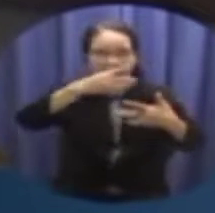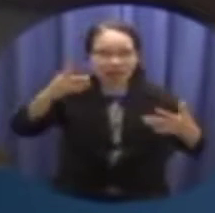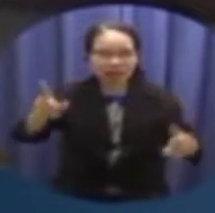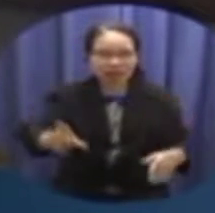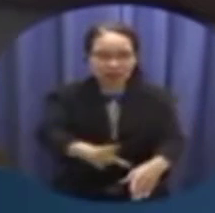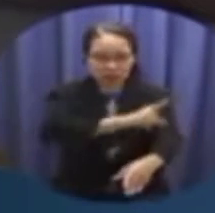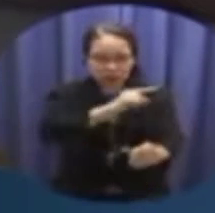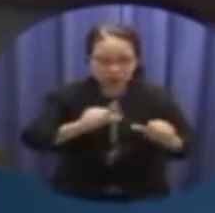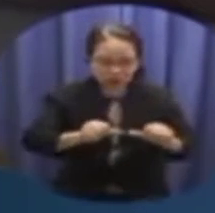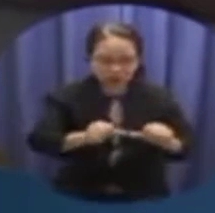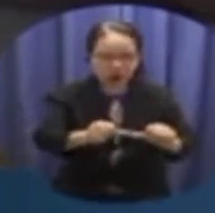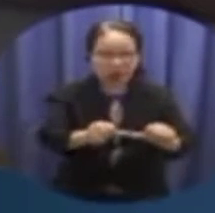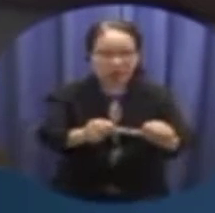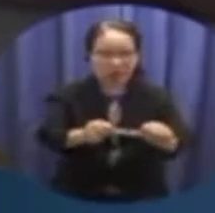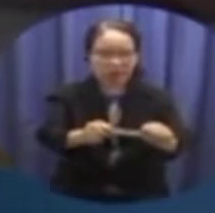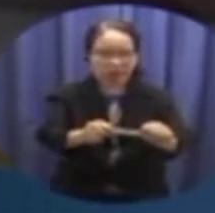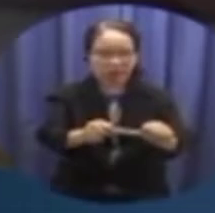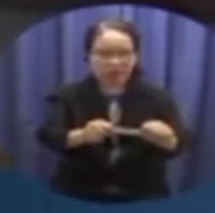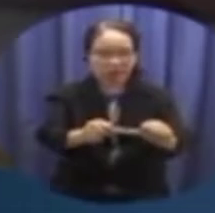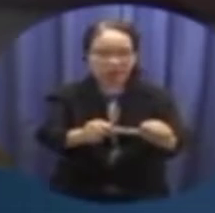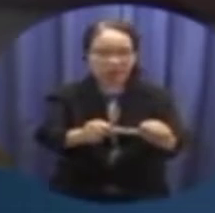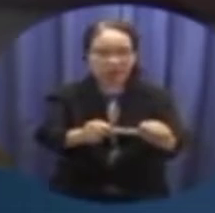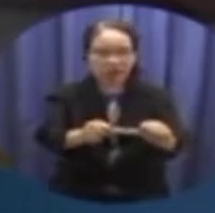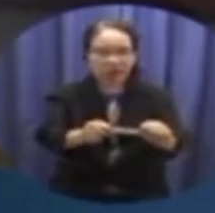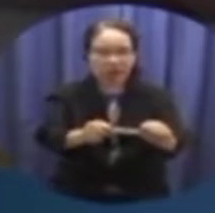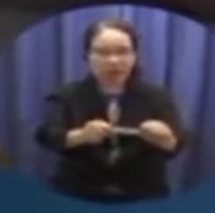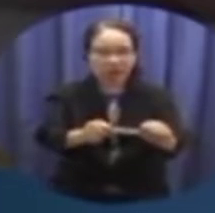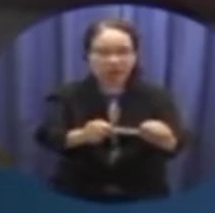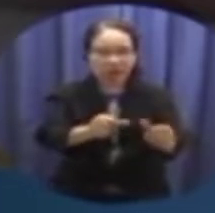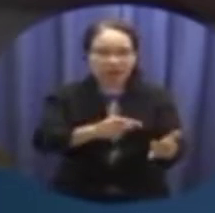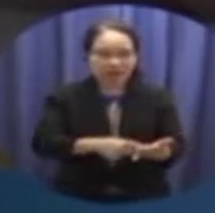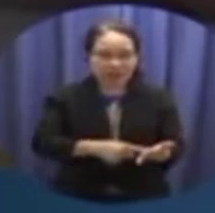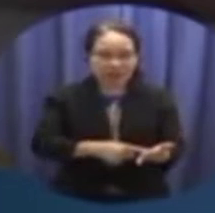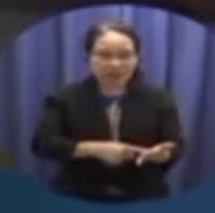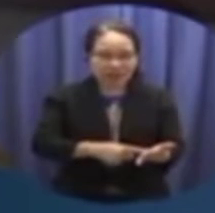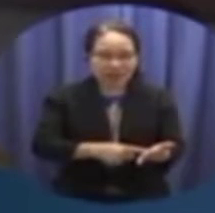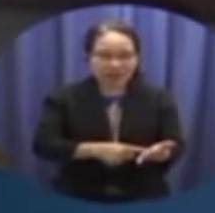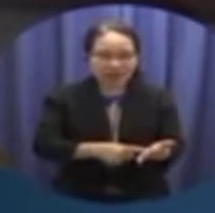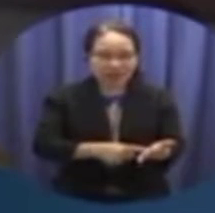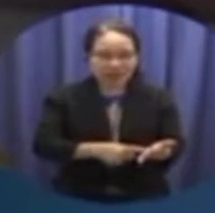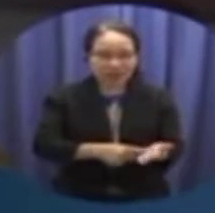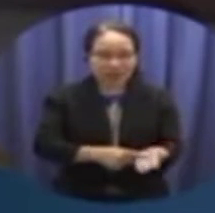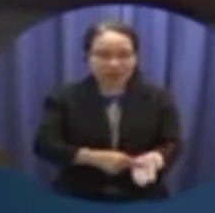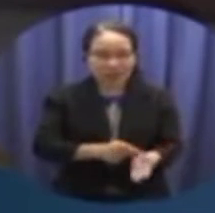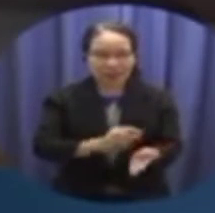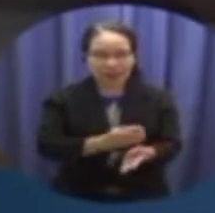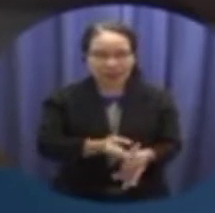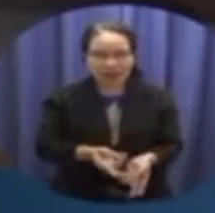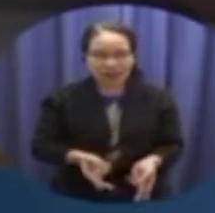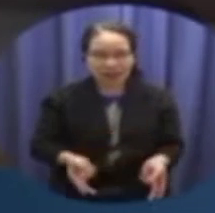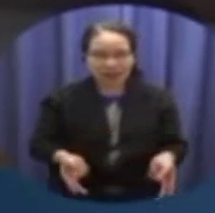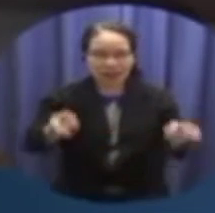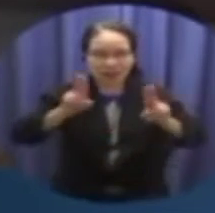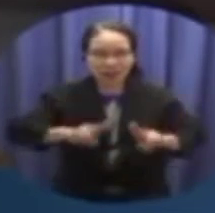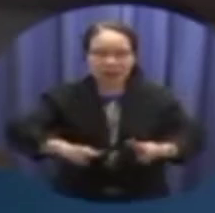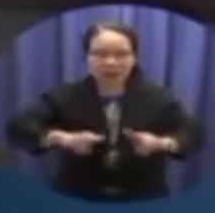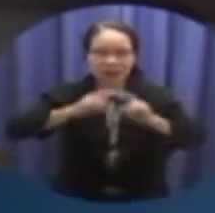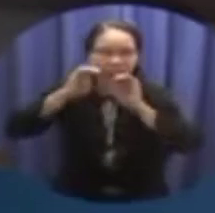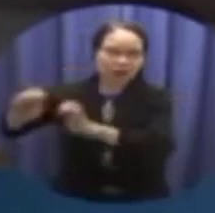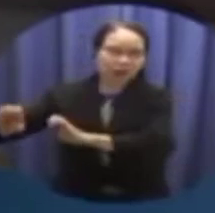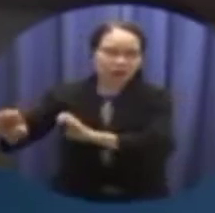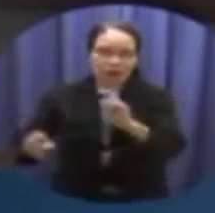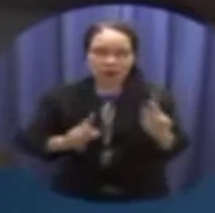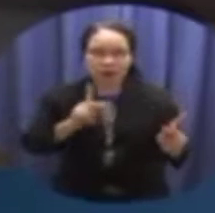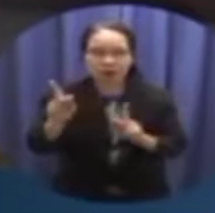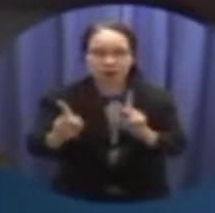totoong malaon. Ayan, ito isa sa konsekwensya ng kawalanghiyaan at kasamaan